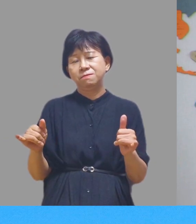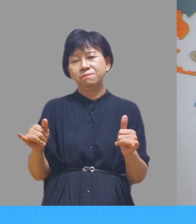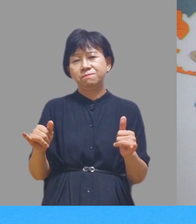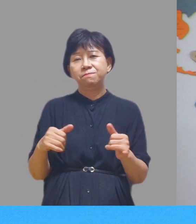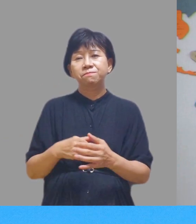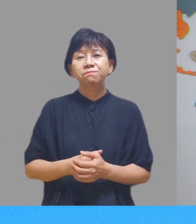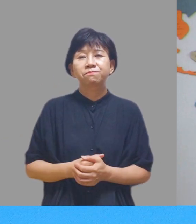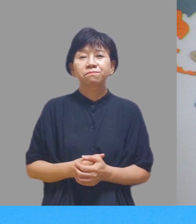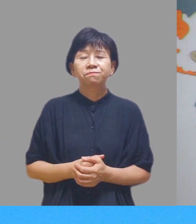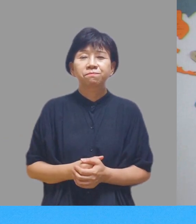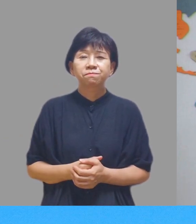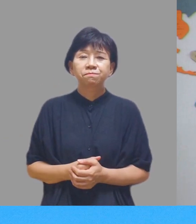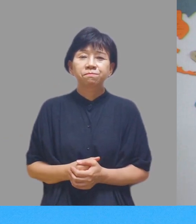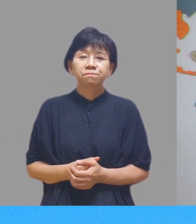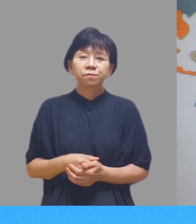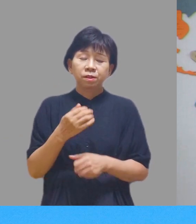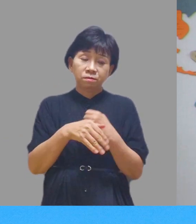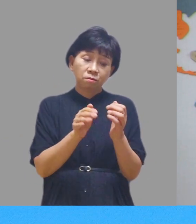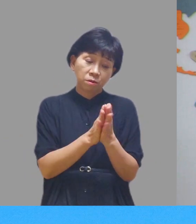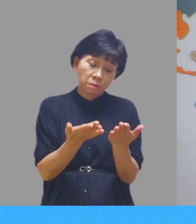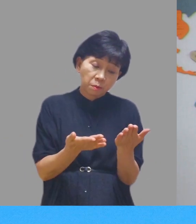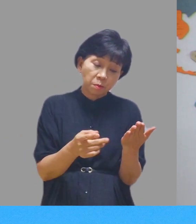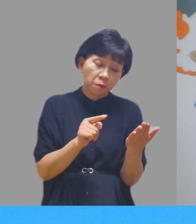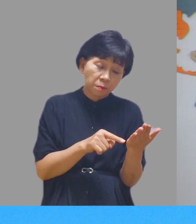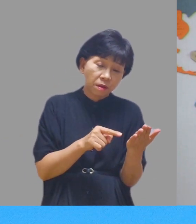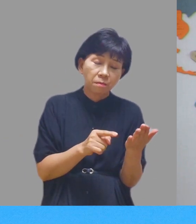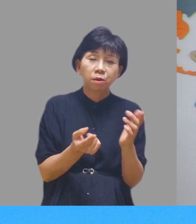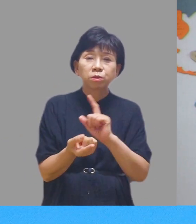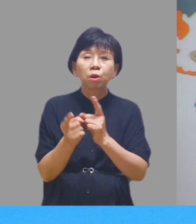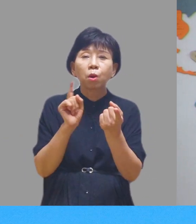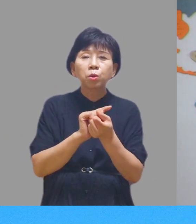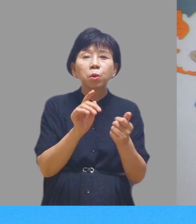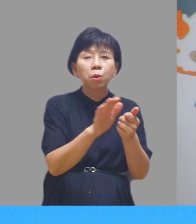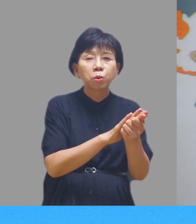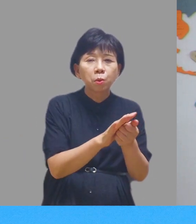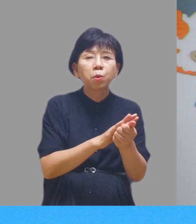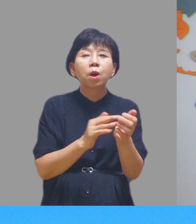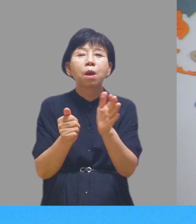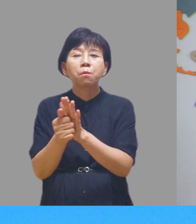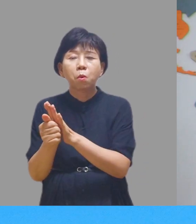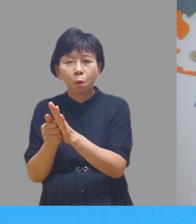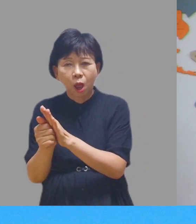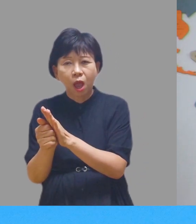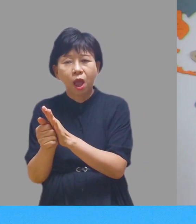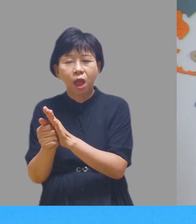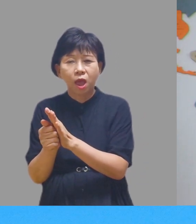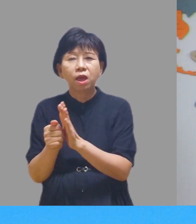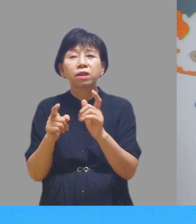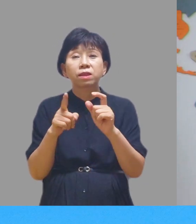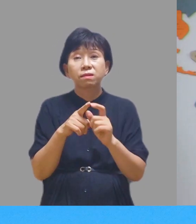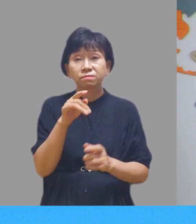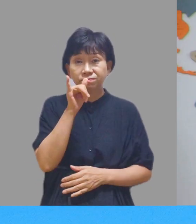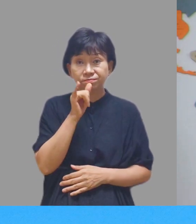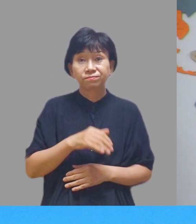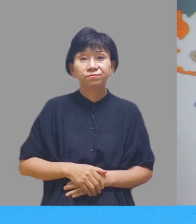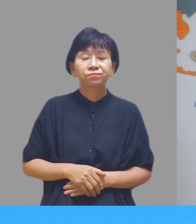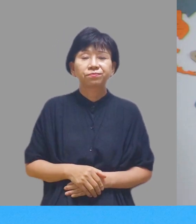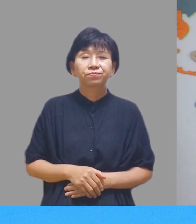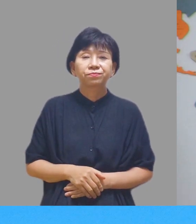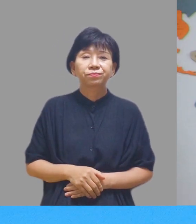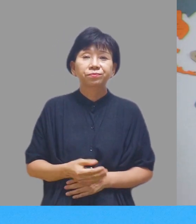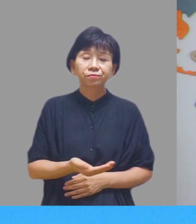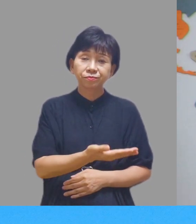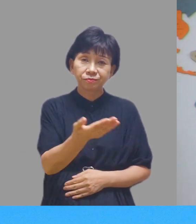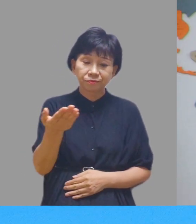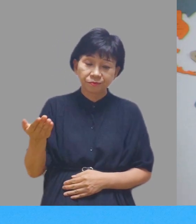성경 몇 군데 보면 서로 돌아보아라는 말씀이 나옵니다. 서로 돌아보아.